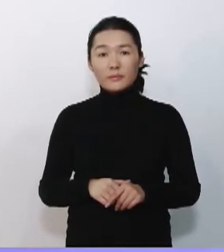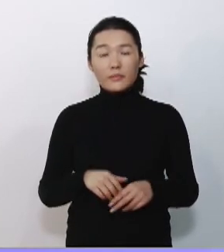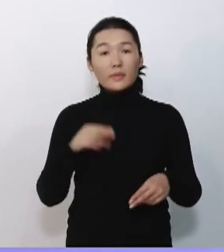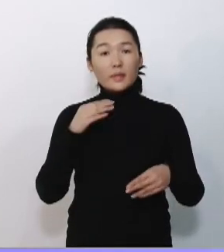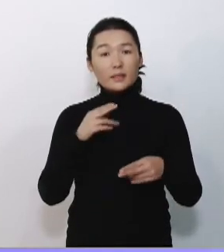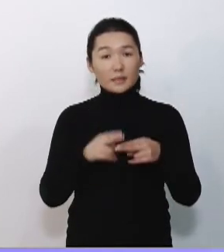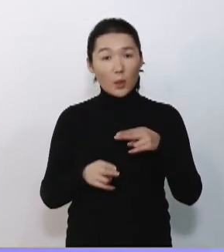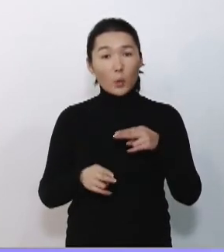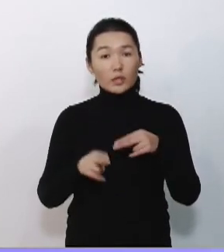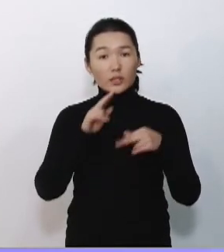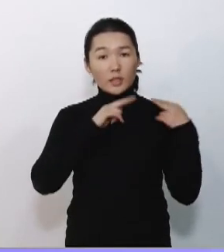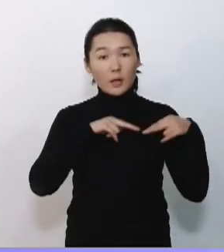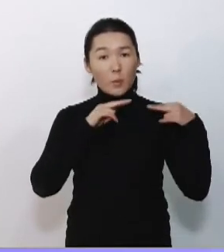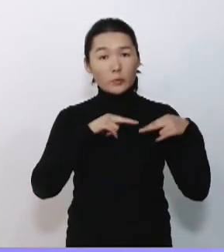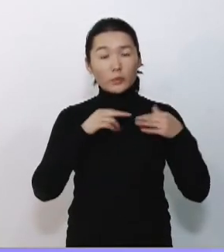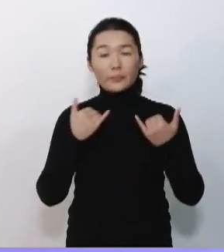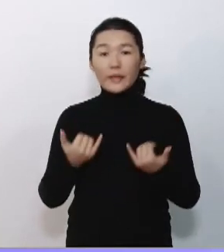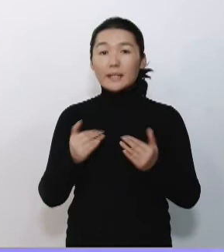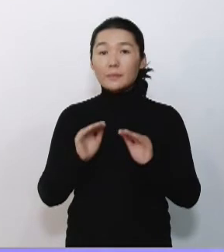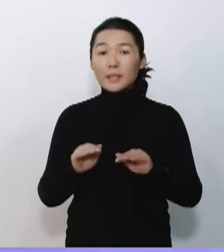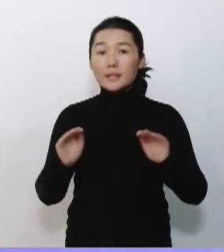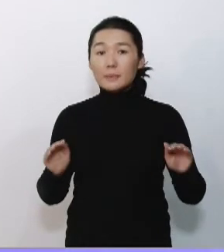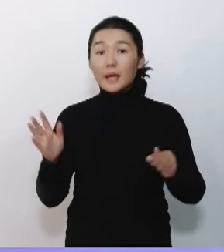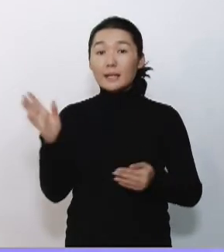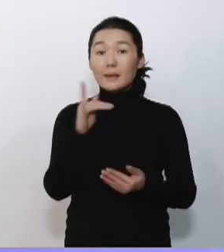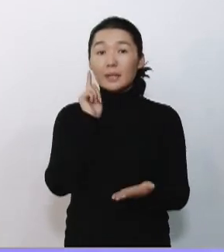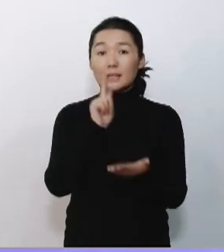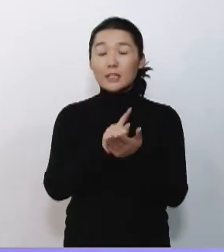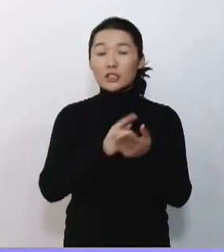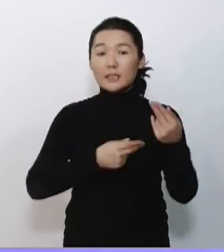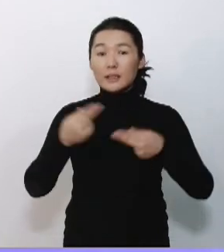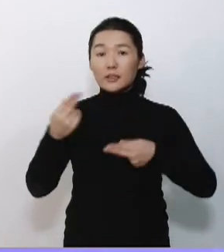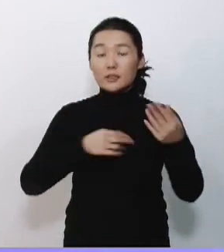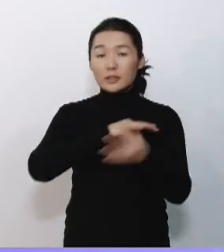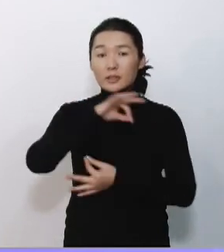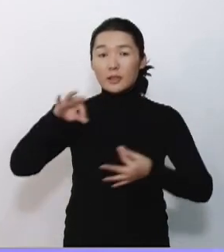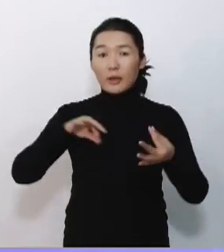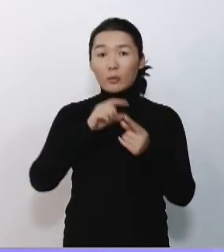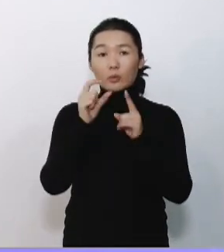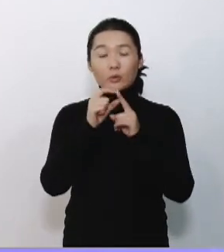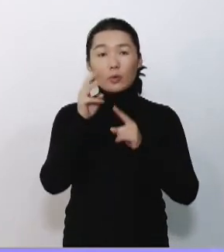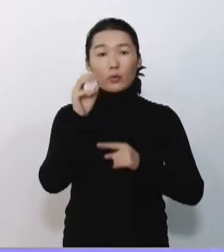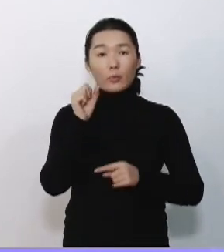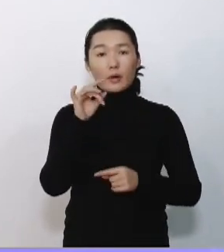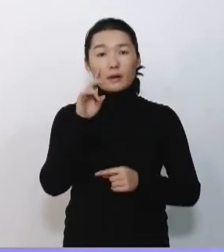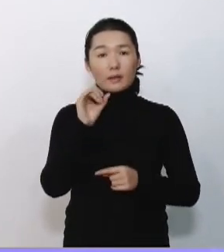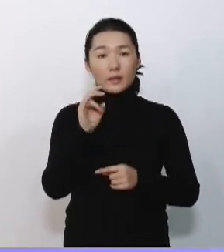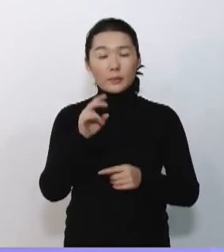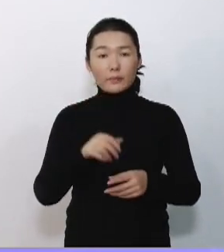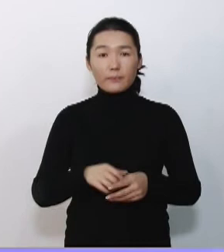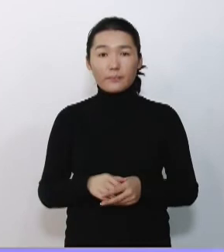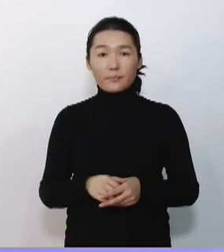Закончили работу? А теперь, ребята, мы должны начертить схему к слову «Марлен».